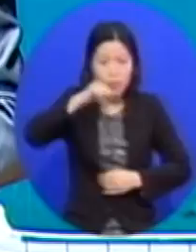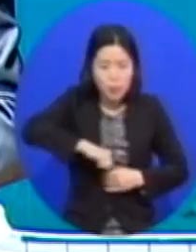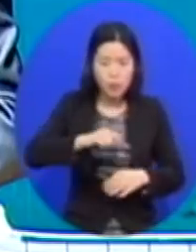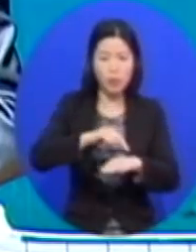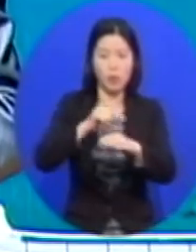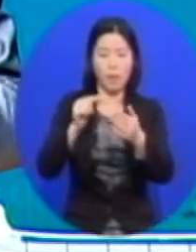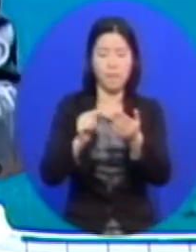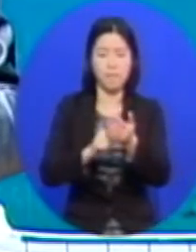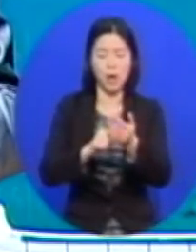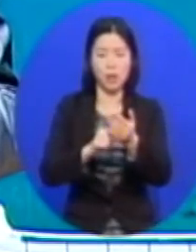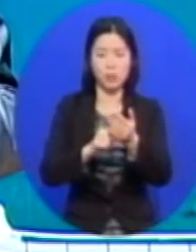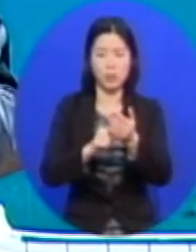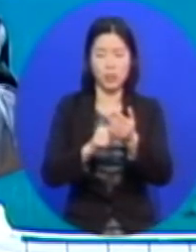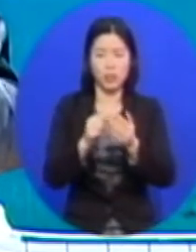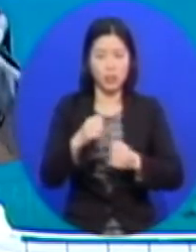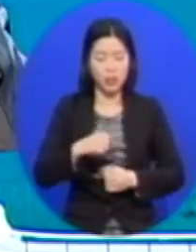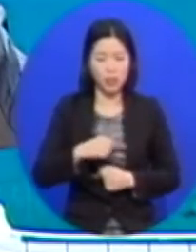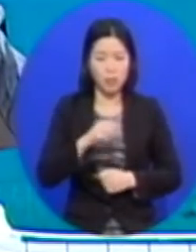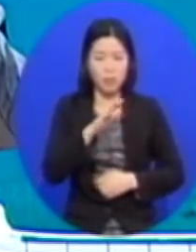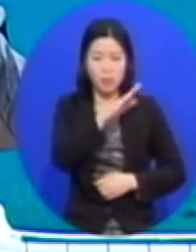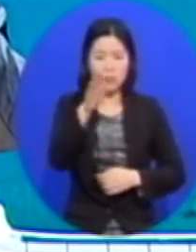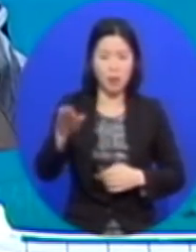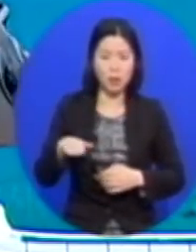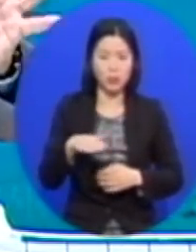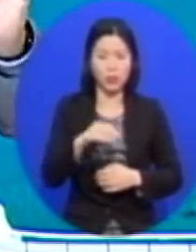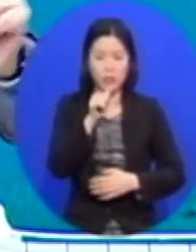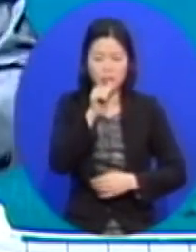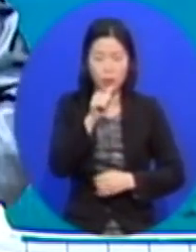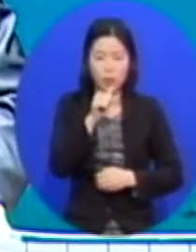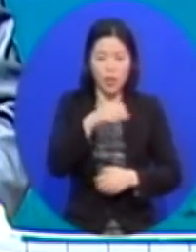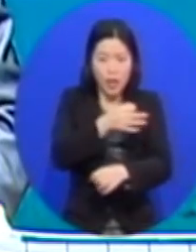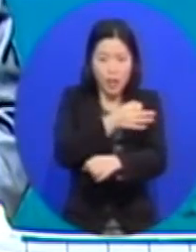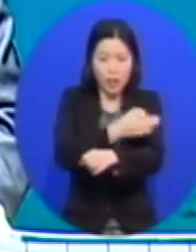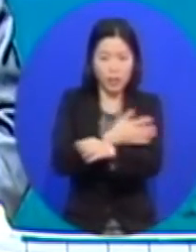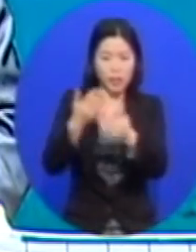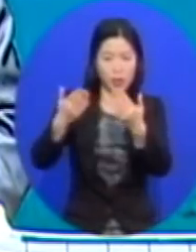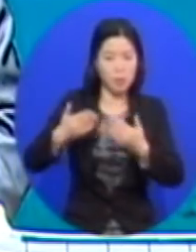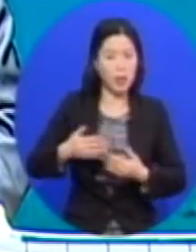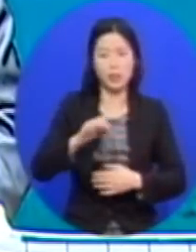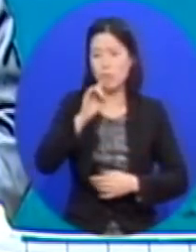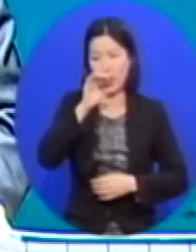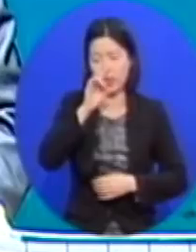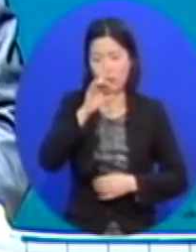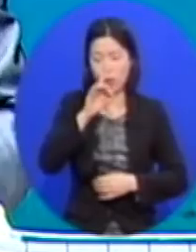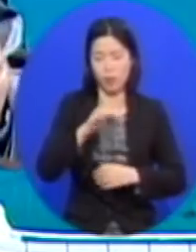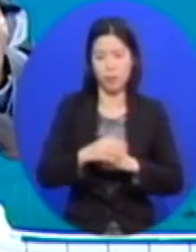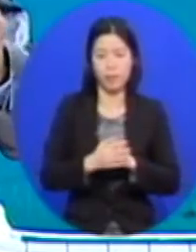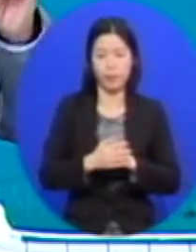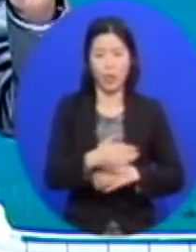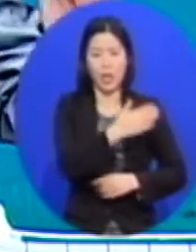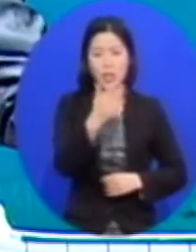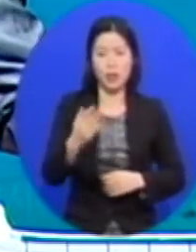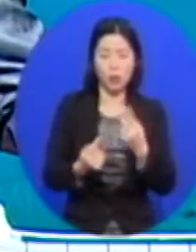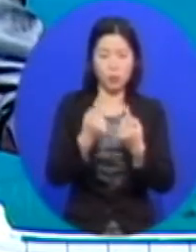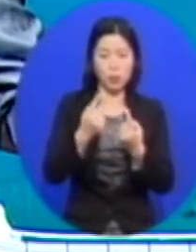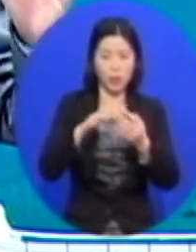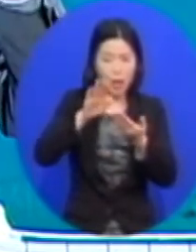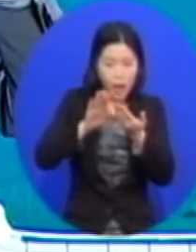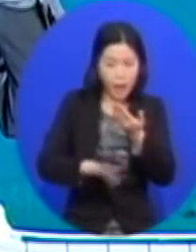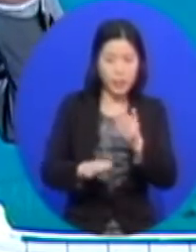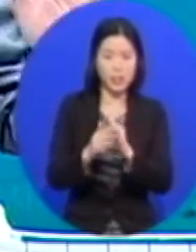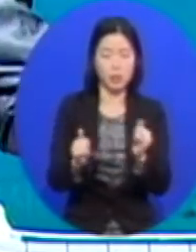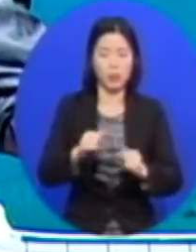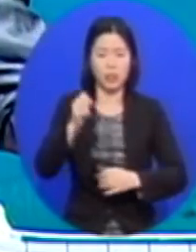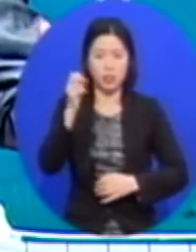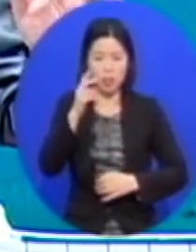마음이 생기는 것을 절대로 여러분 간단히 받아들이면 안 됩니다 여러분보다 아랫사람에게 는